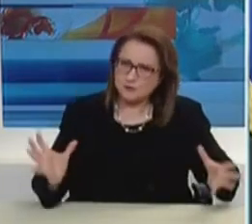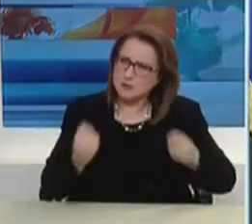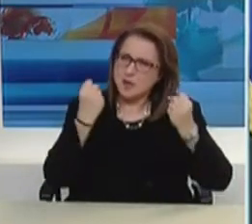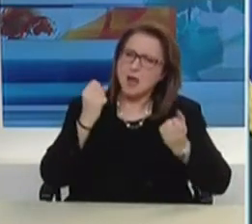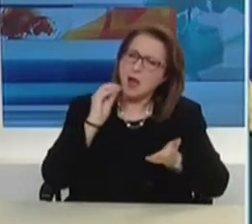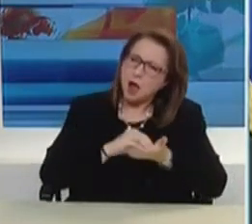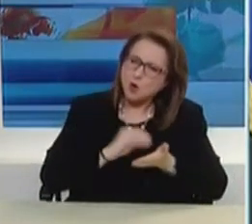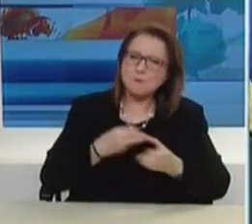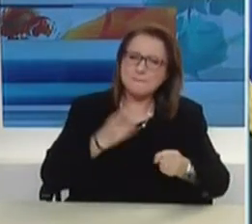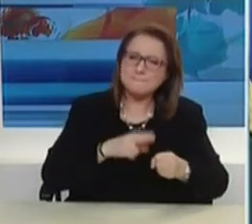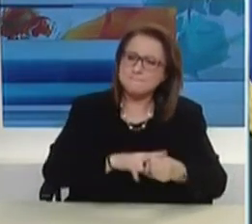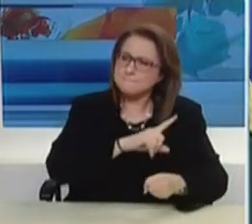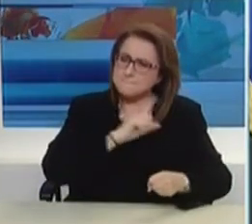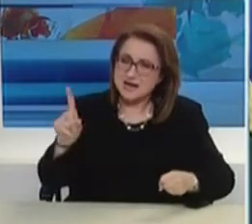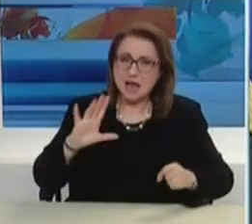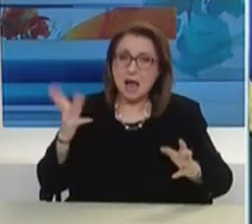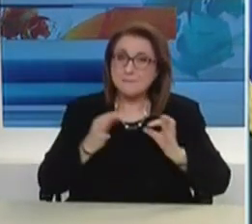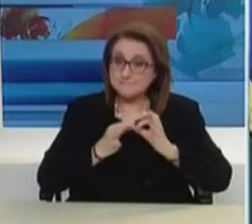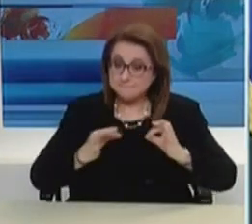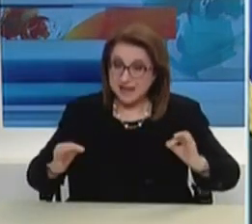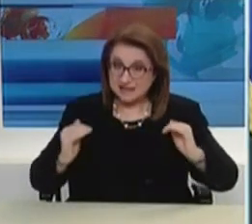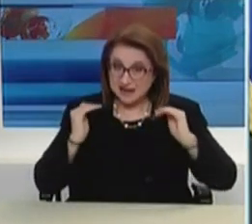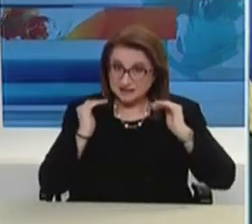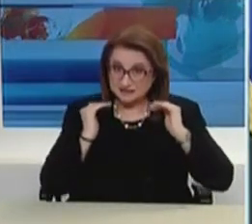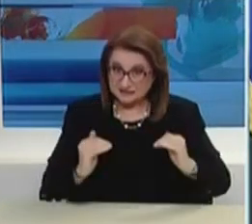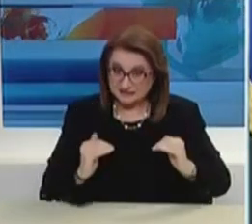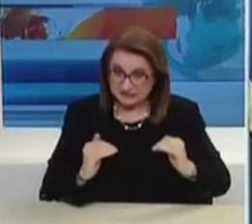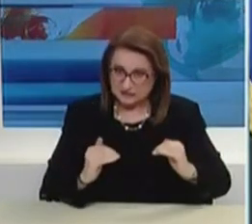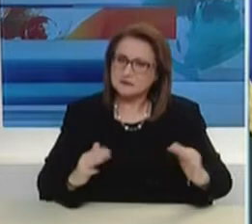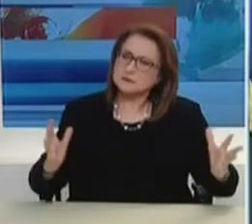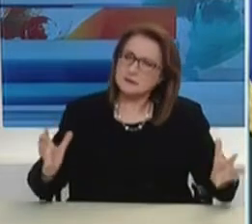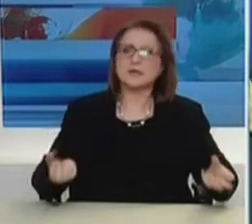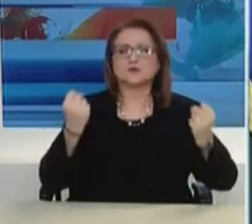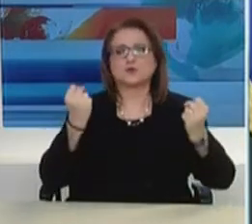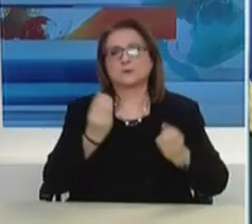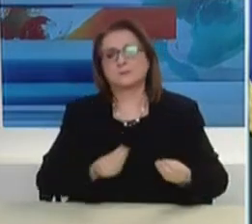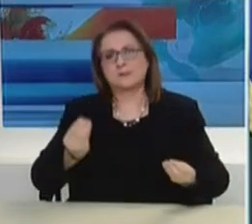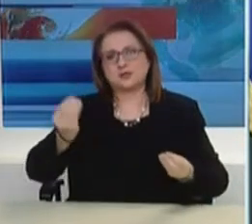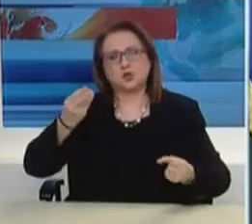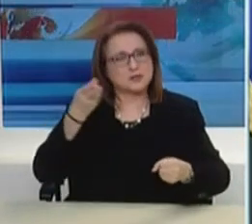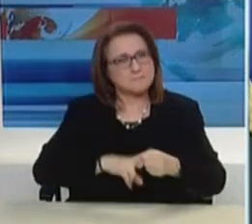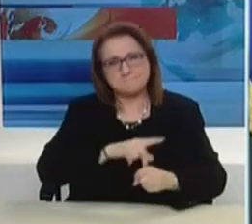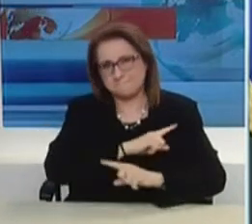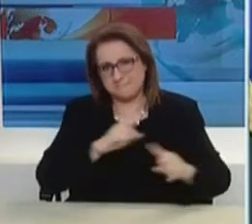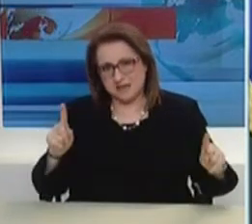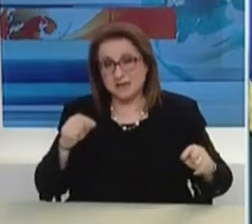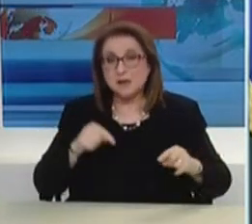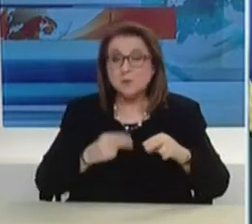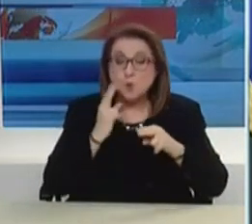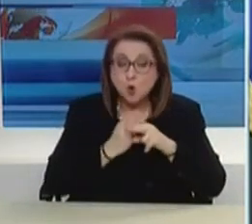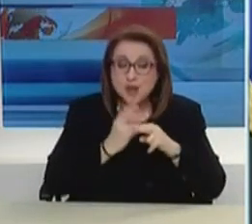σε ισχύ και πως αυτή τη στιγμή είναι κριτικής σημασίας να παραμείνουν τα μέτρα σε ισχύ και να καταγράψουμε